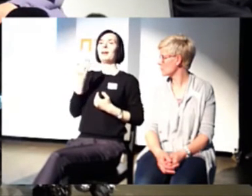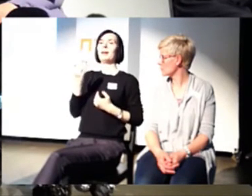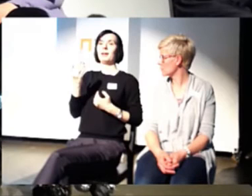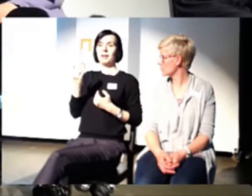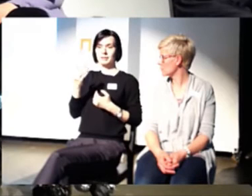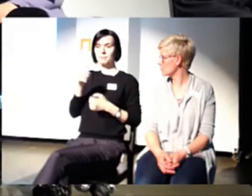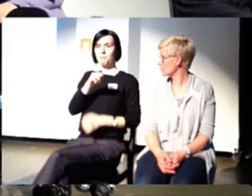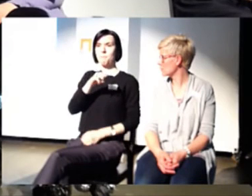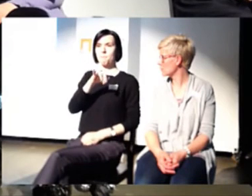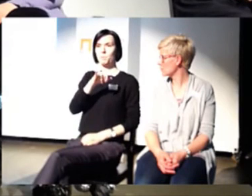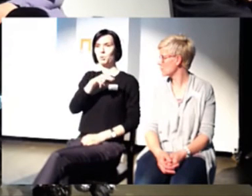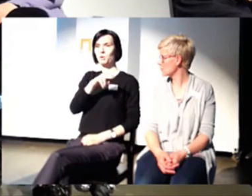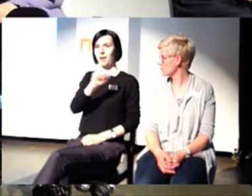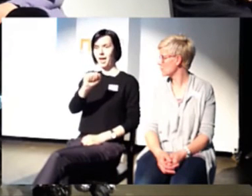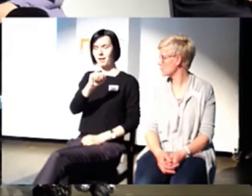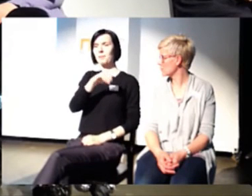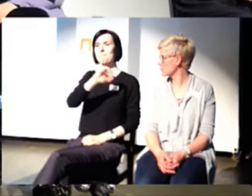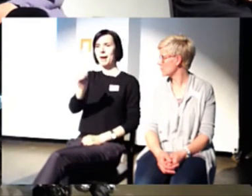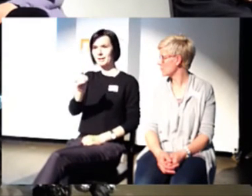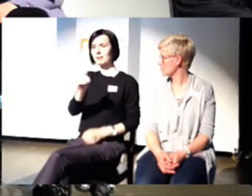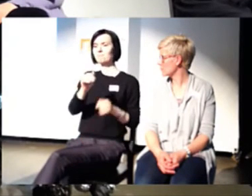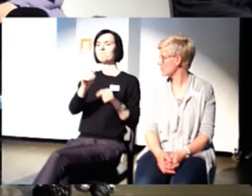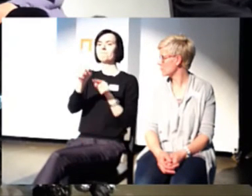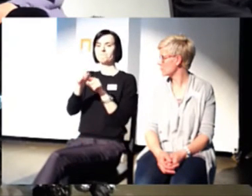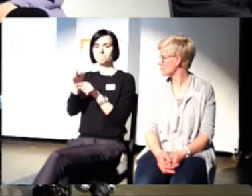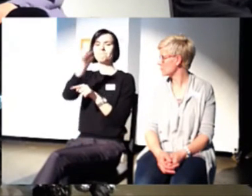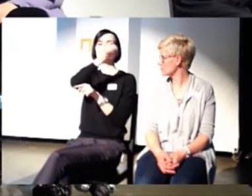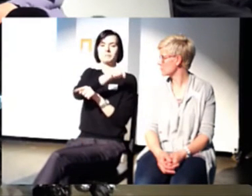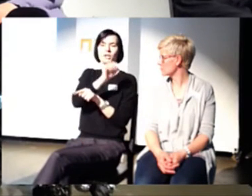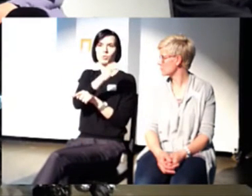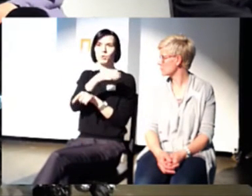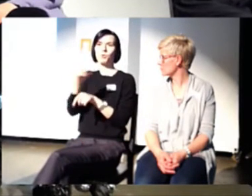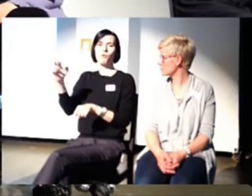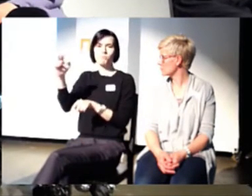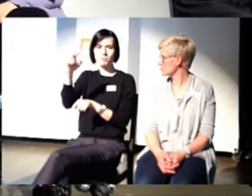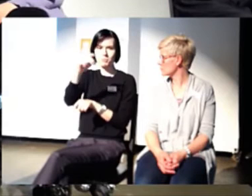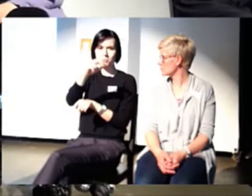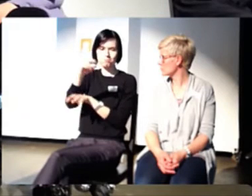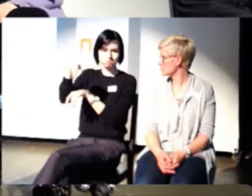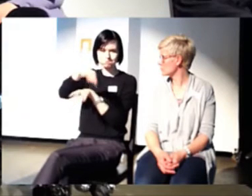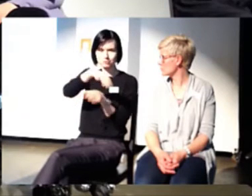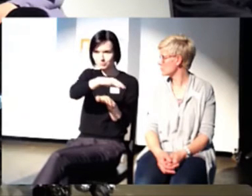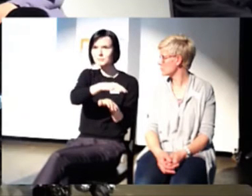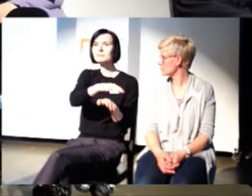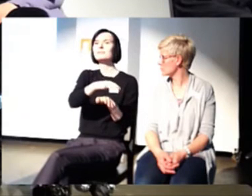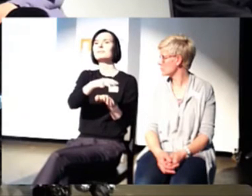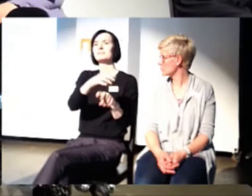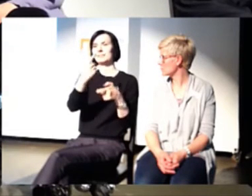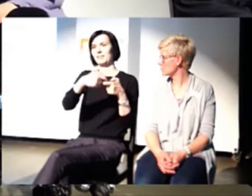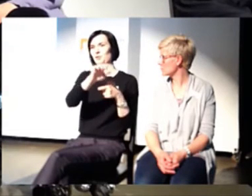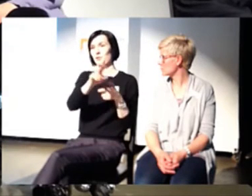performatiivisena happeninginä ja heidän työryhmän saanut alkunsa yhteisestä